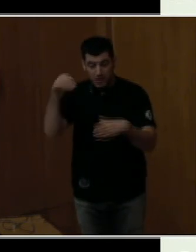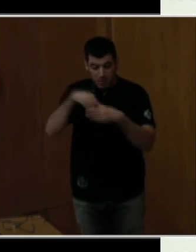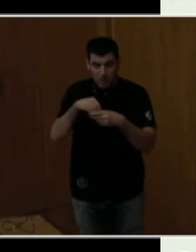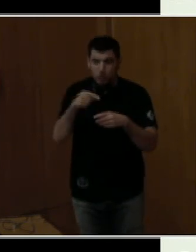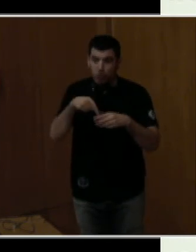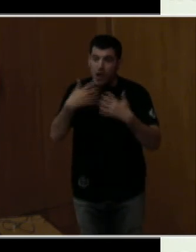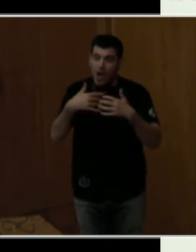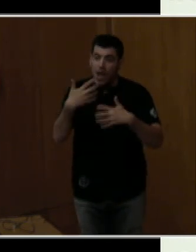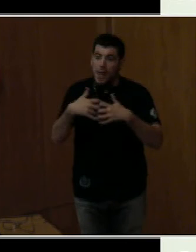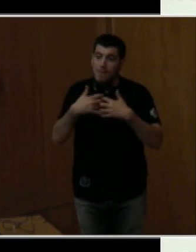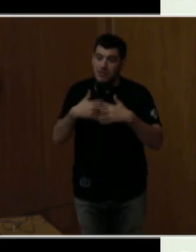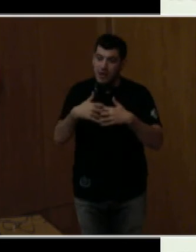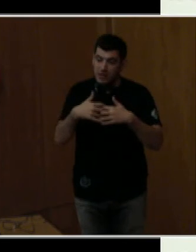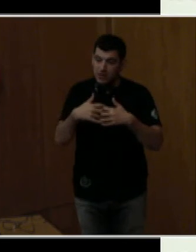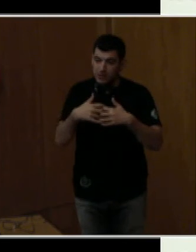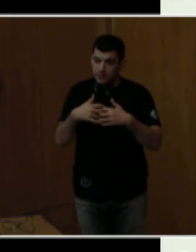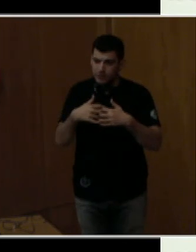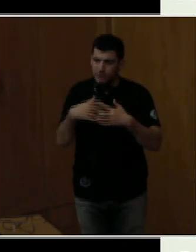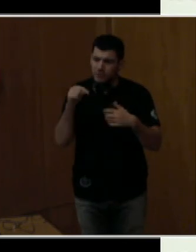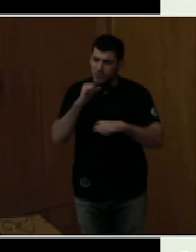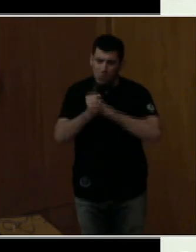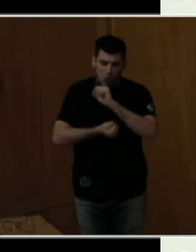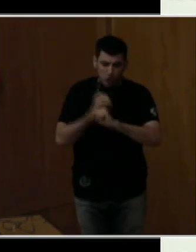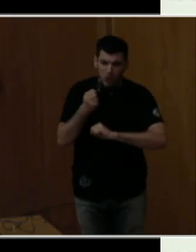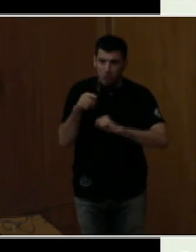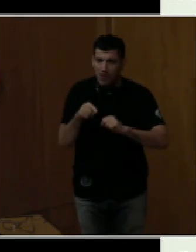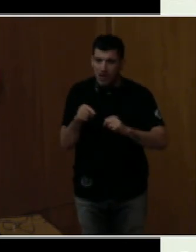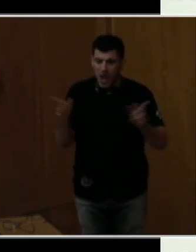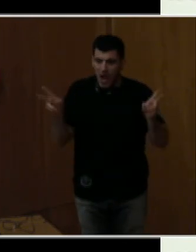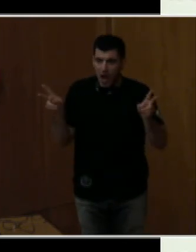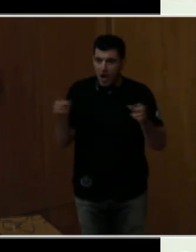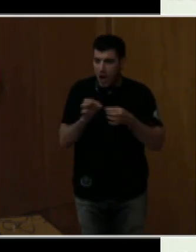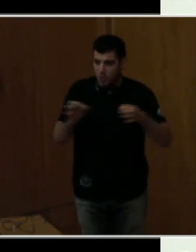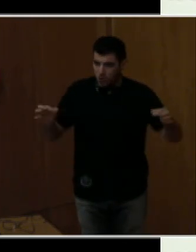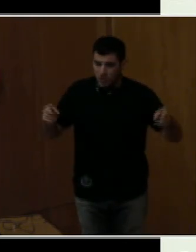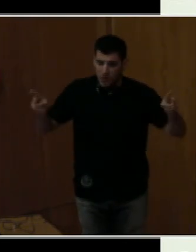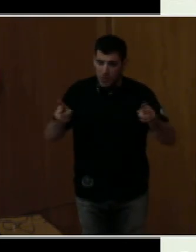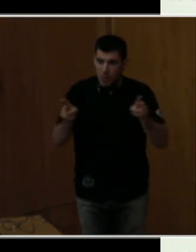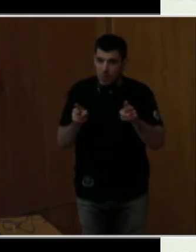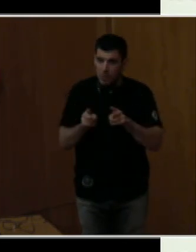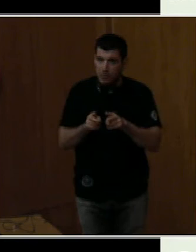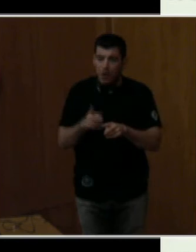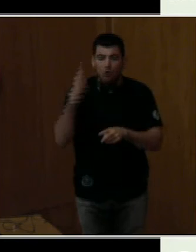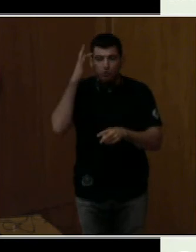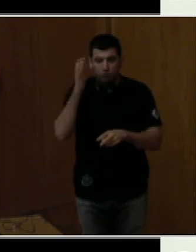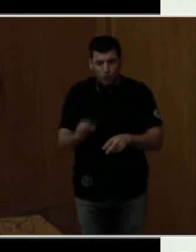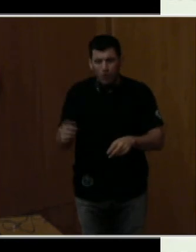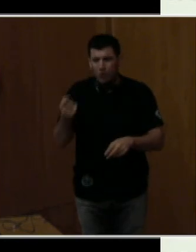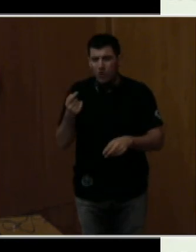βλέπουμε ότι το φως διεισδύει σε συνεχώς μικρότερες διαστάσεις. Άρα, λέμε γιατί να μην φτάσει κάποια στιγμή να μπει και στις